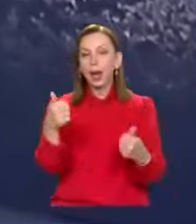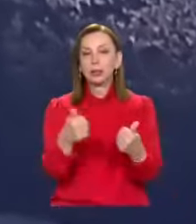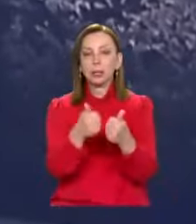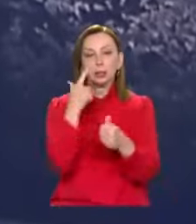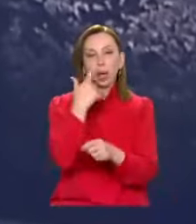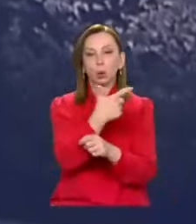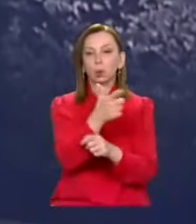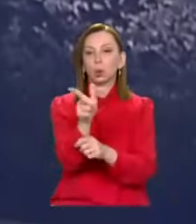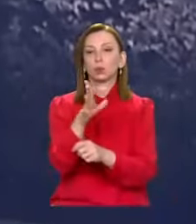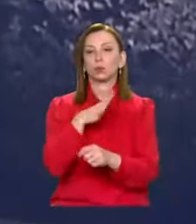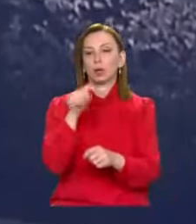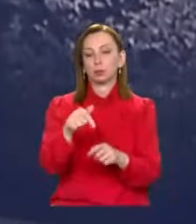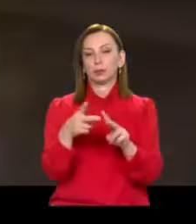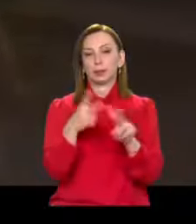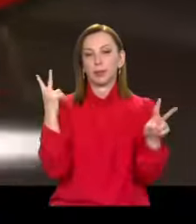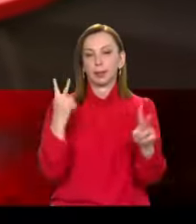kaza görüntüleri var sırada.